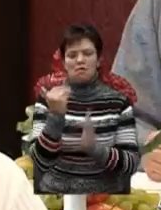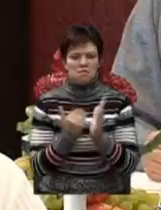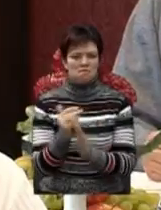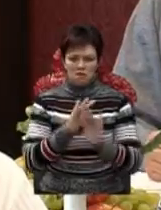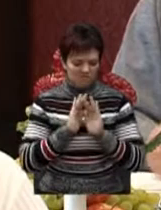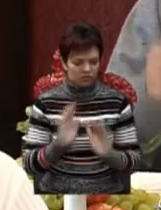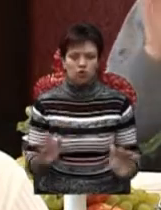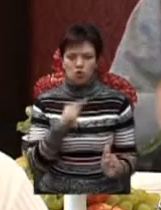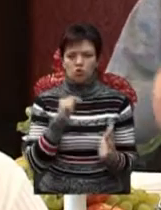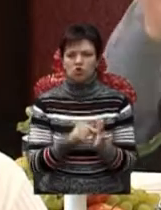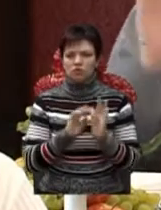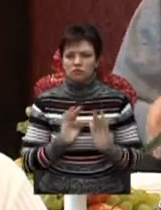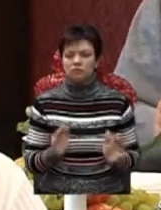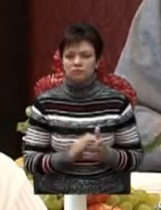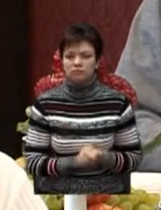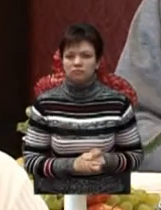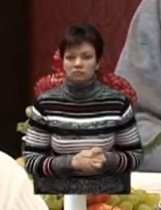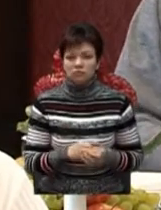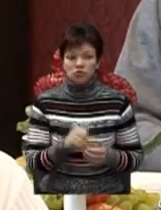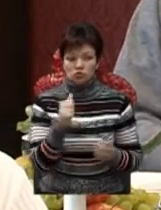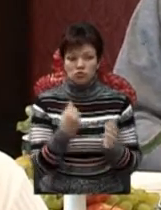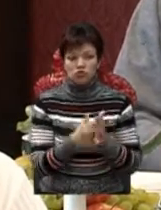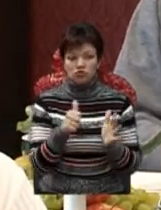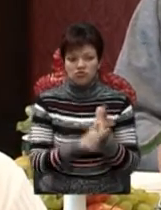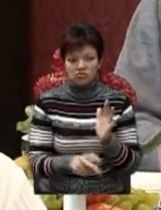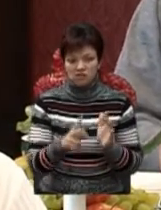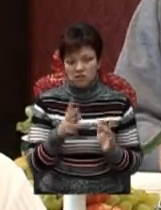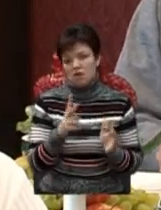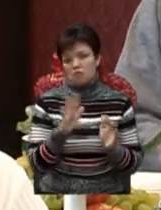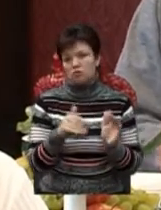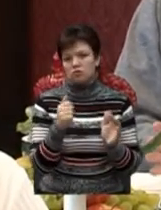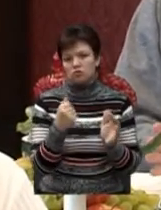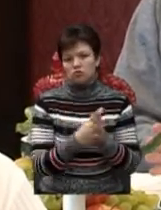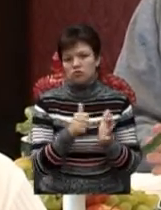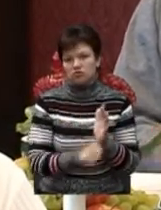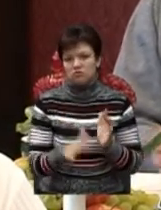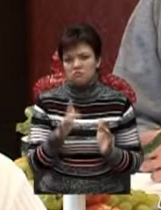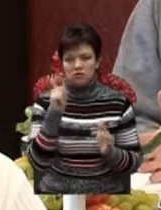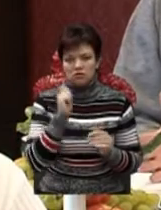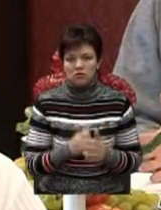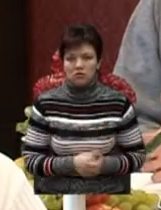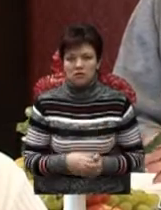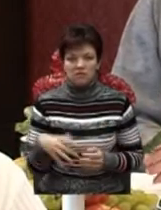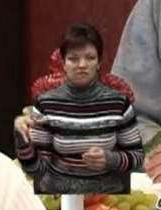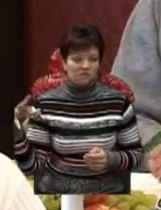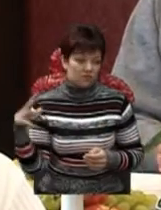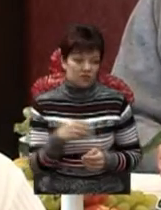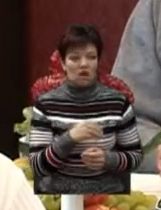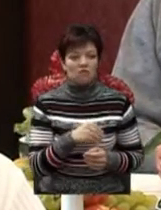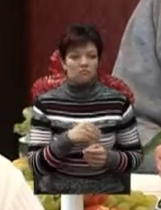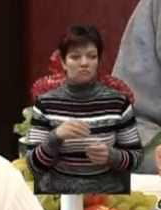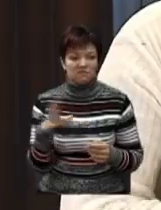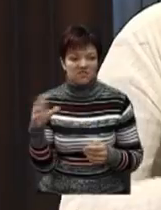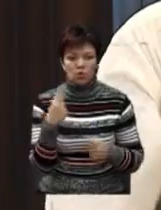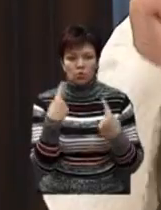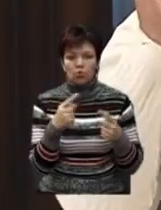женщин пенсионный возраст не трогали, было 55 лет, 55 лет и останется. Но все единогласно проголосовали против. И значит... Сразу после выборов.